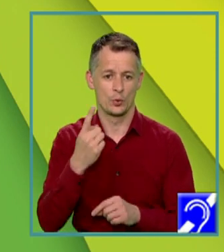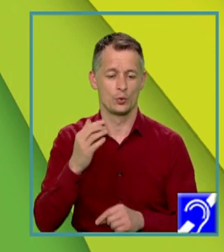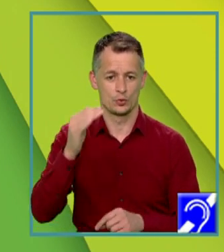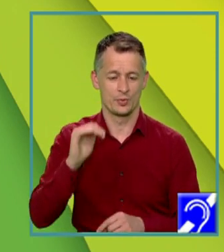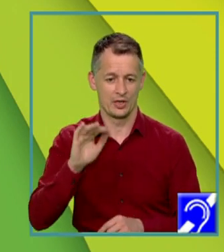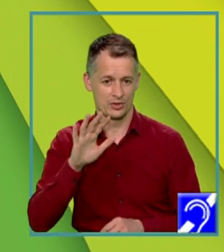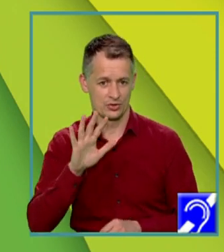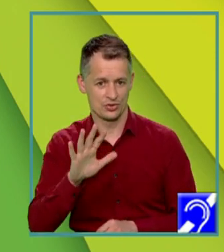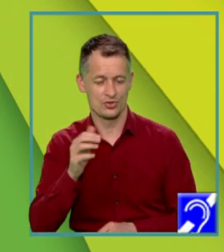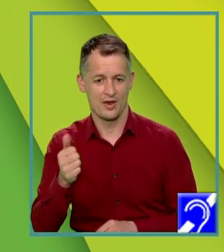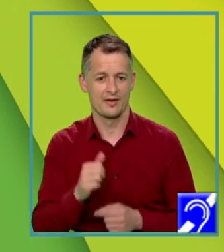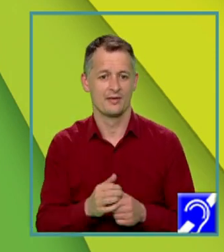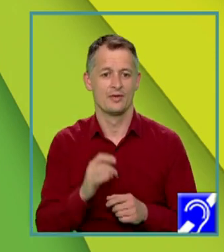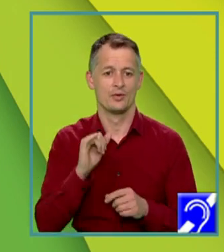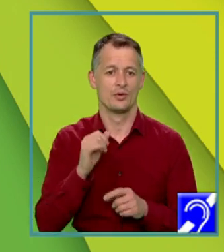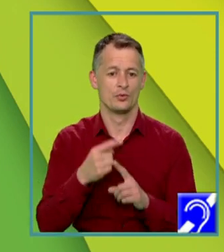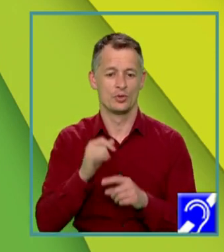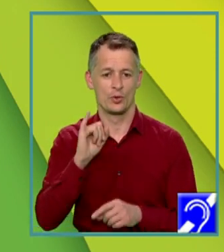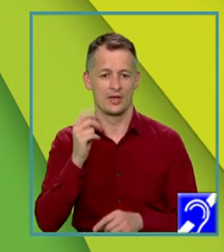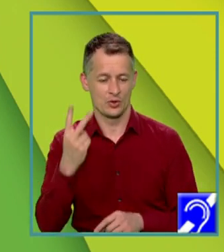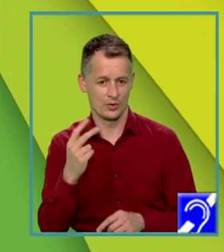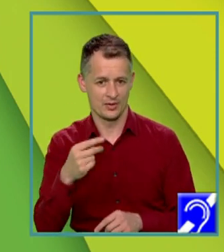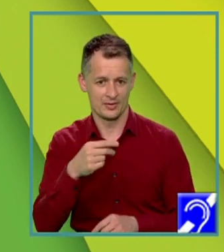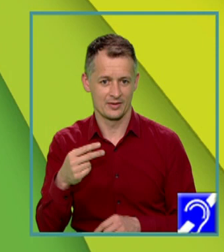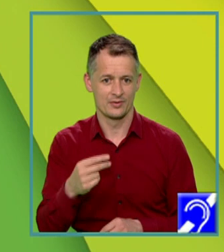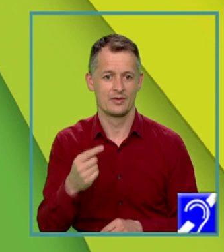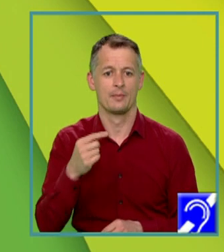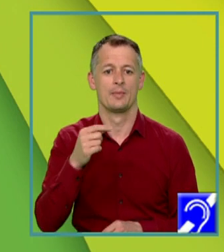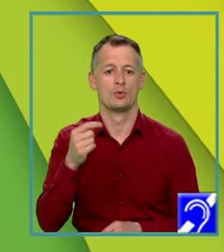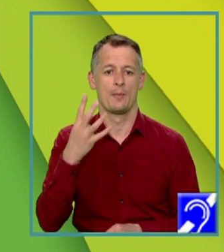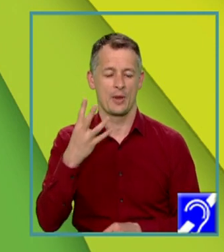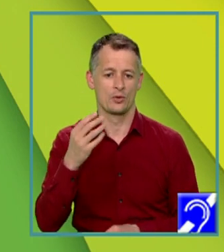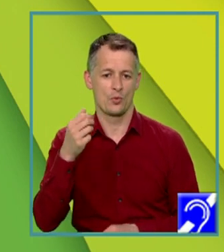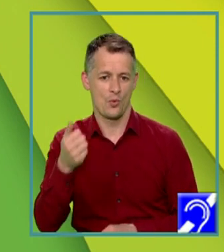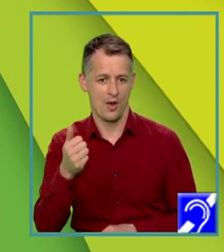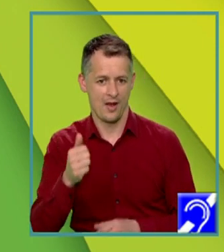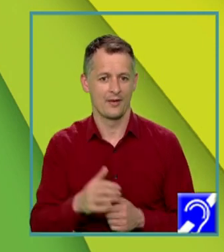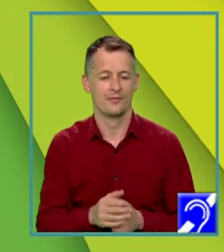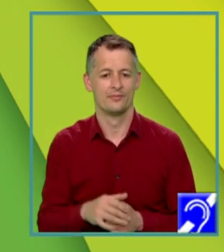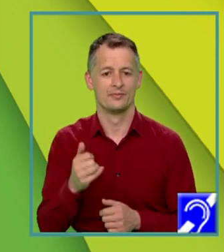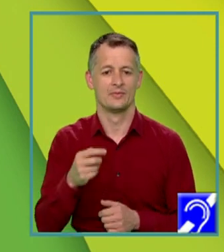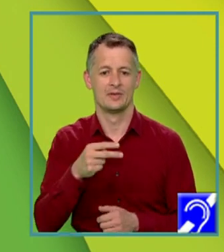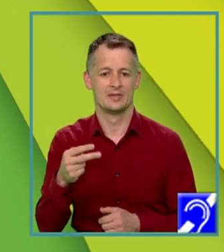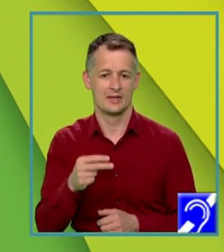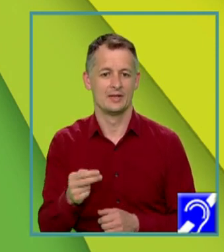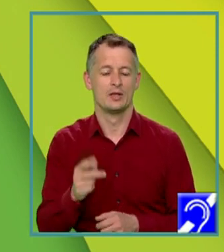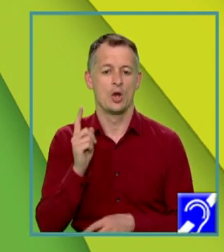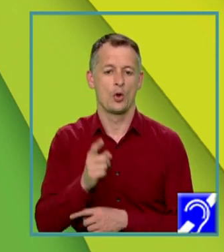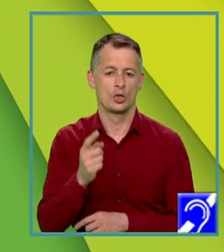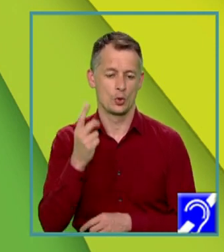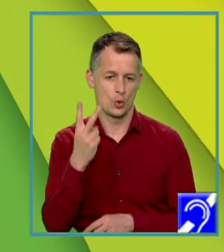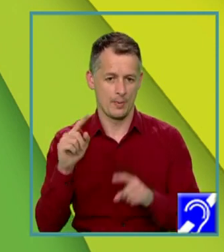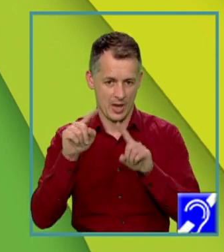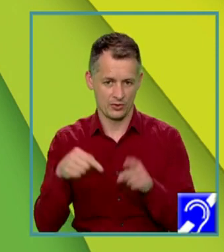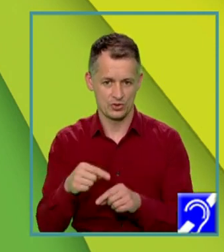a înmulțit cu e doi egal cu minus 4 înmulțit cu matricea a este egal cu Matrice pătratică de ordinul 2